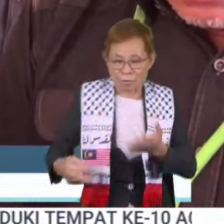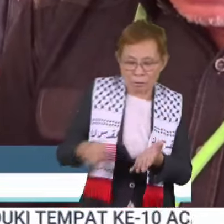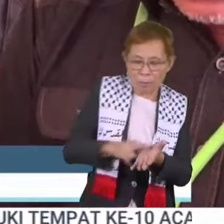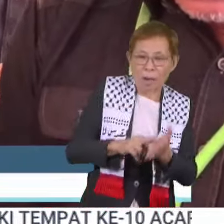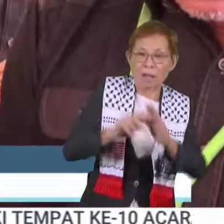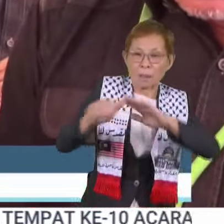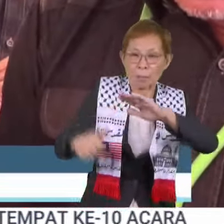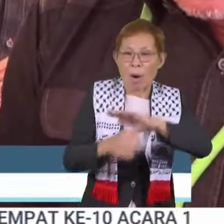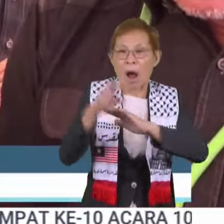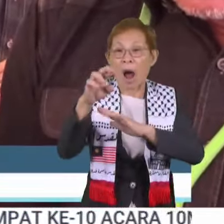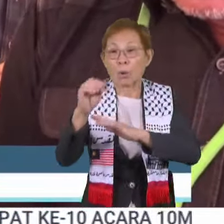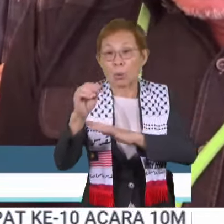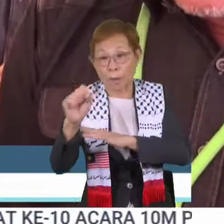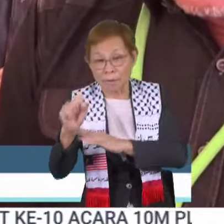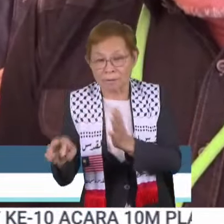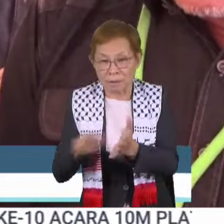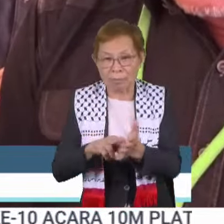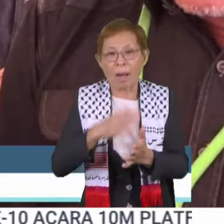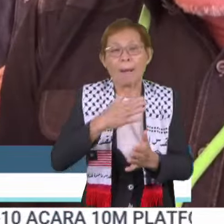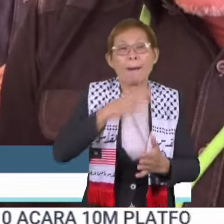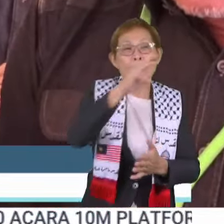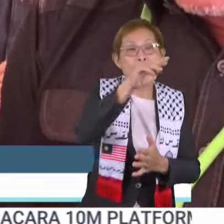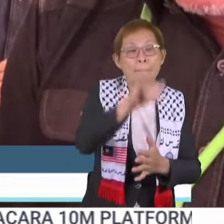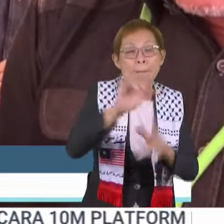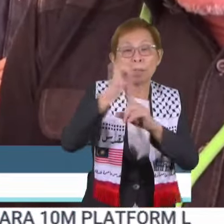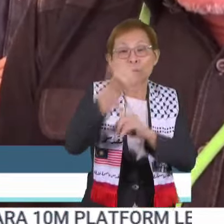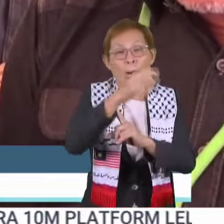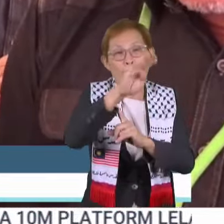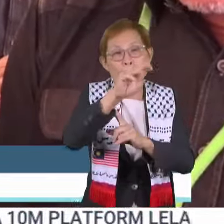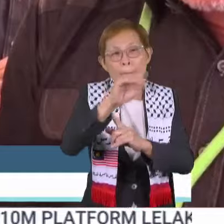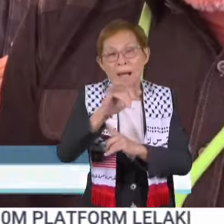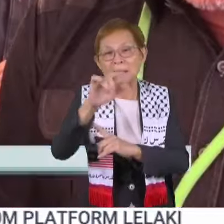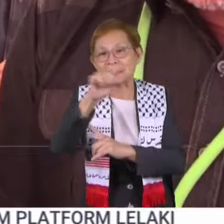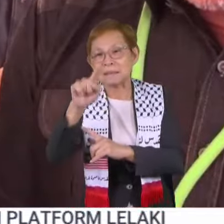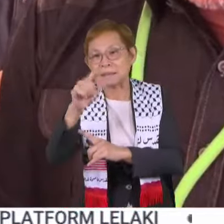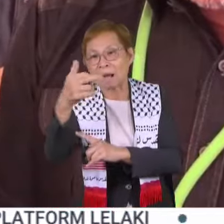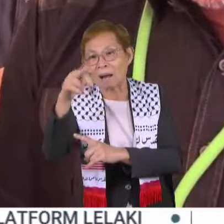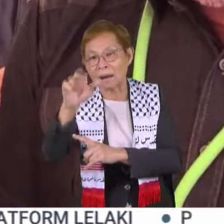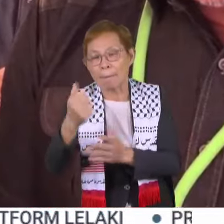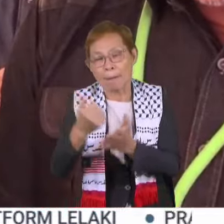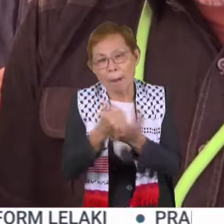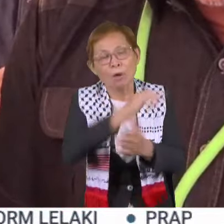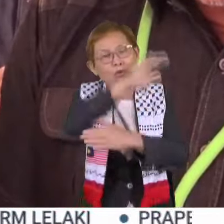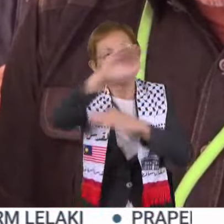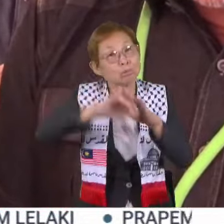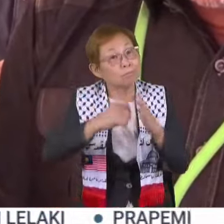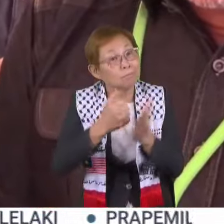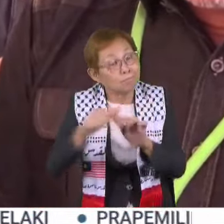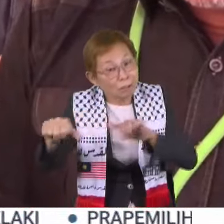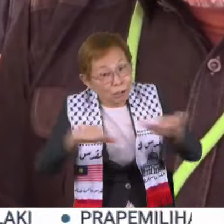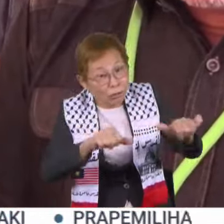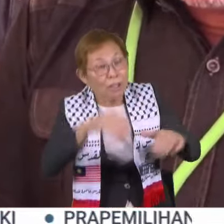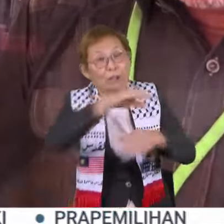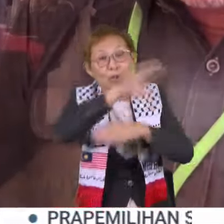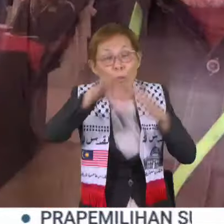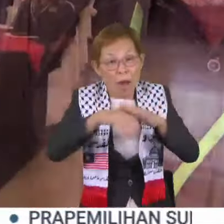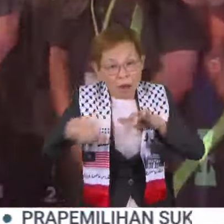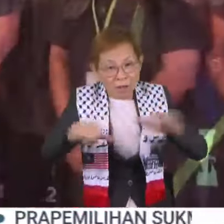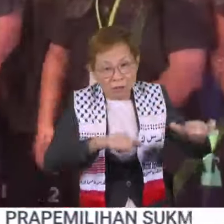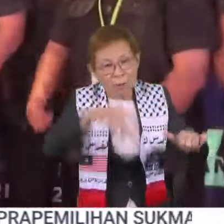Ros di mana Zarah pertuuhan Zarah ni membantu segala aktivitiaktiviti yang ada di